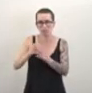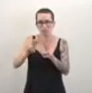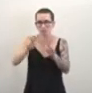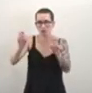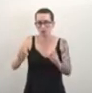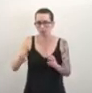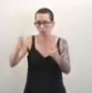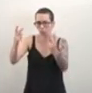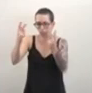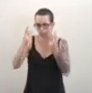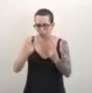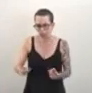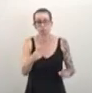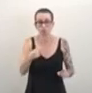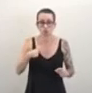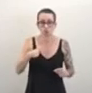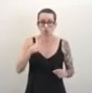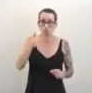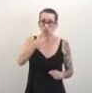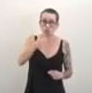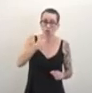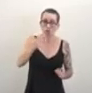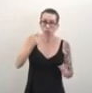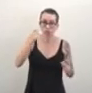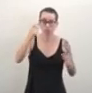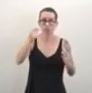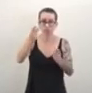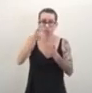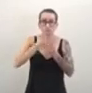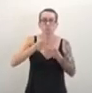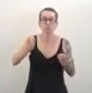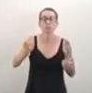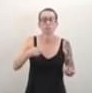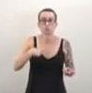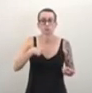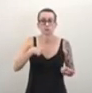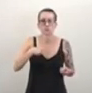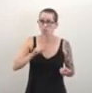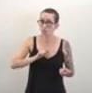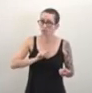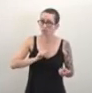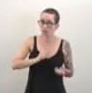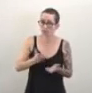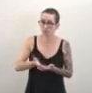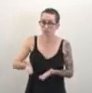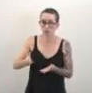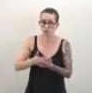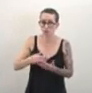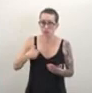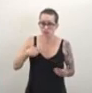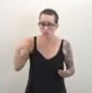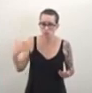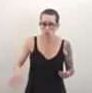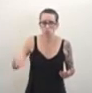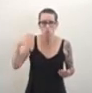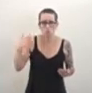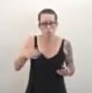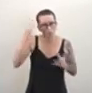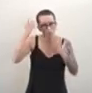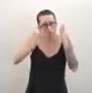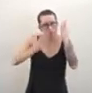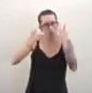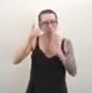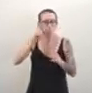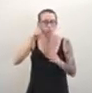enfants est à la portée de tout le monde. Je m'alarme de cette situation globale du secteur avec des mesures